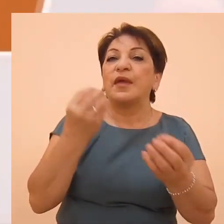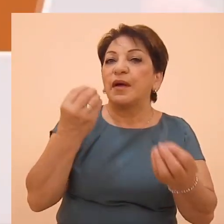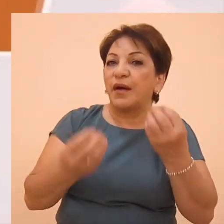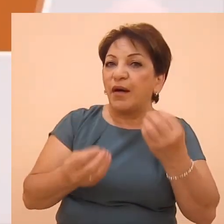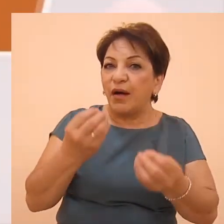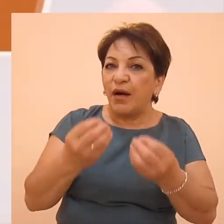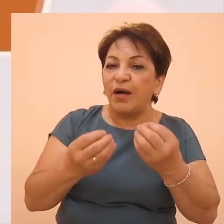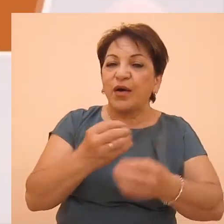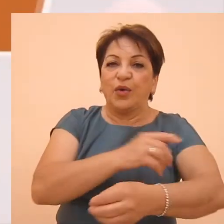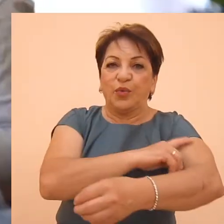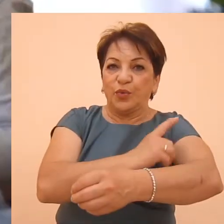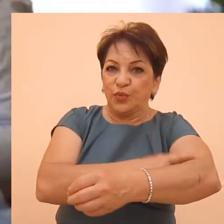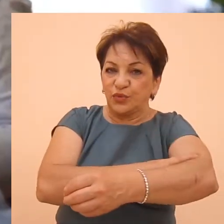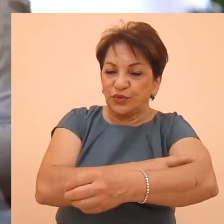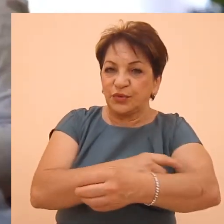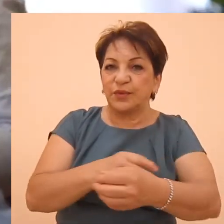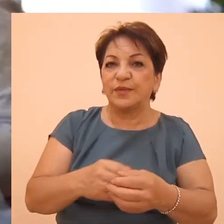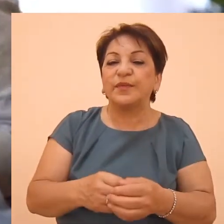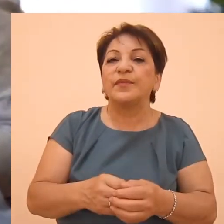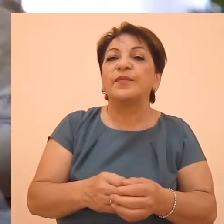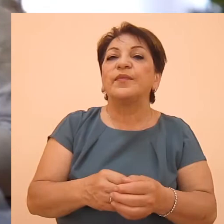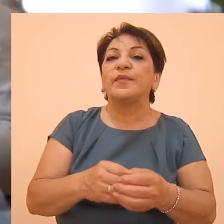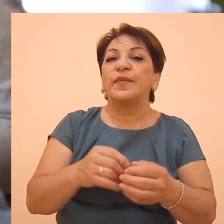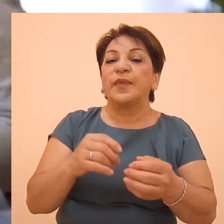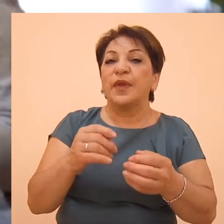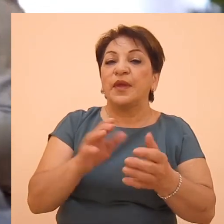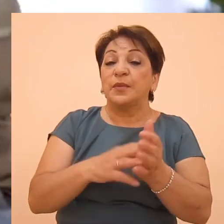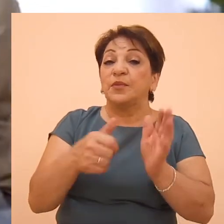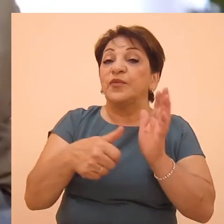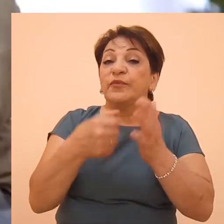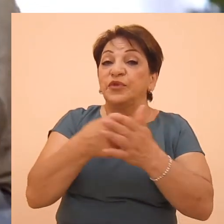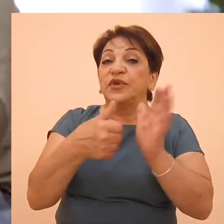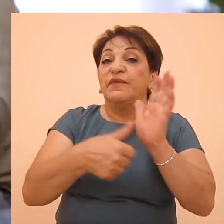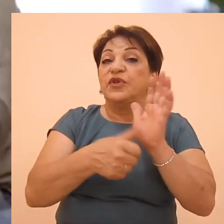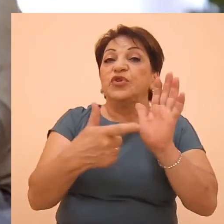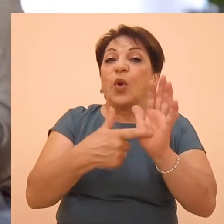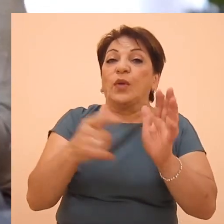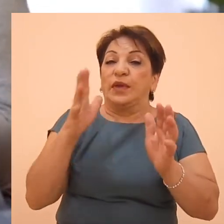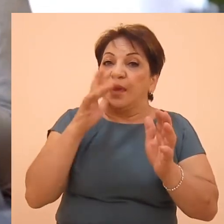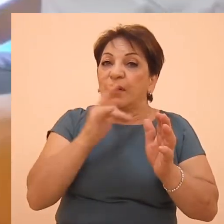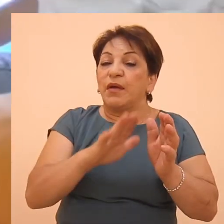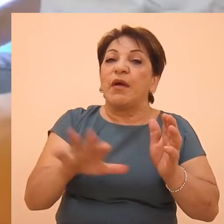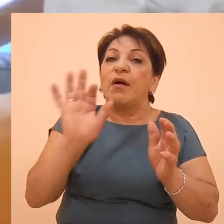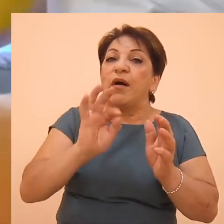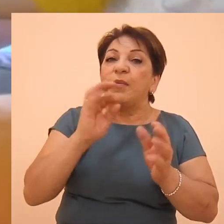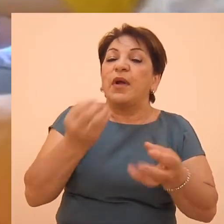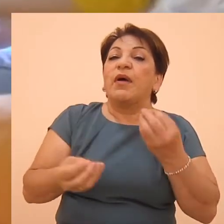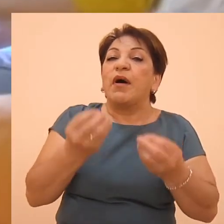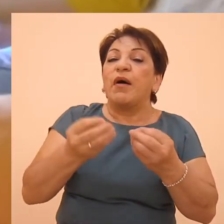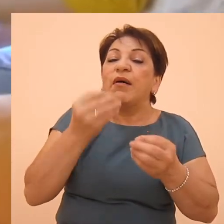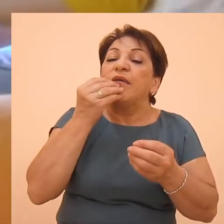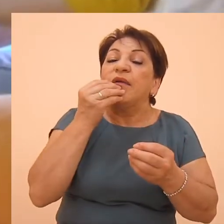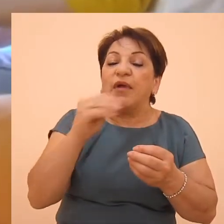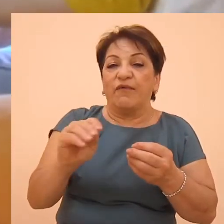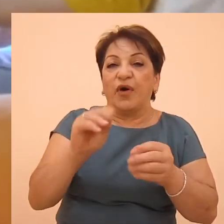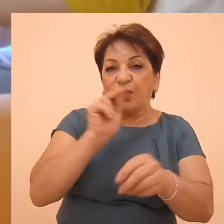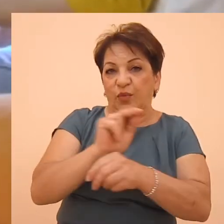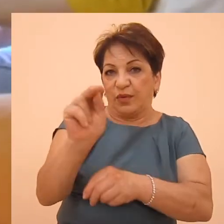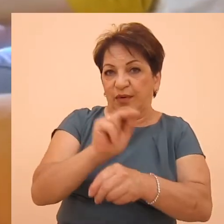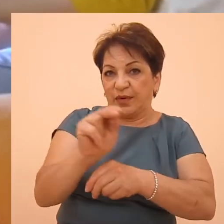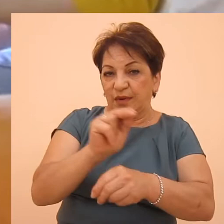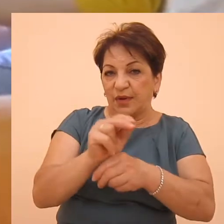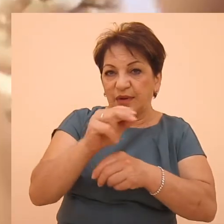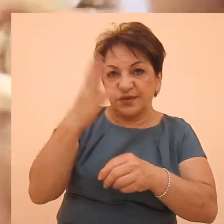Խաղի ուժը։ Մինչև 6-7 տարեկանը երեխաների համար խաղը լավագույն կրթական միջոցներից